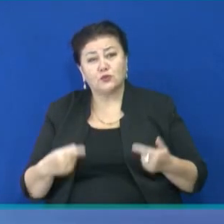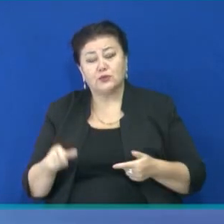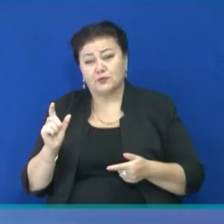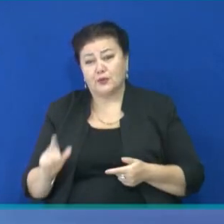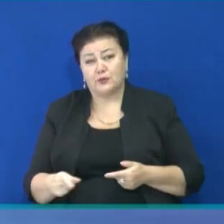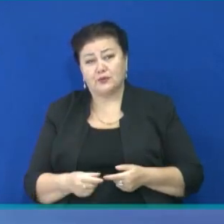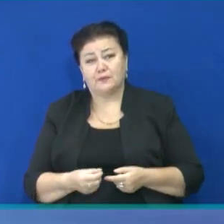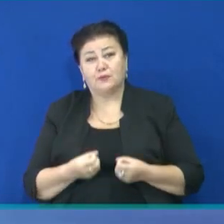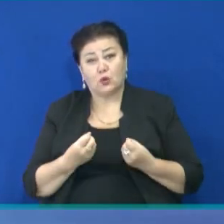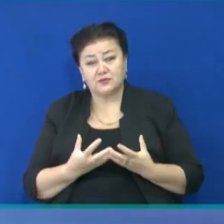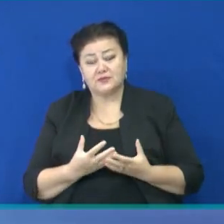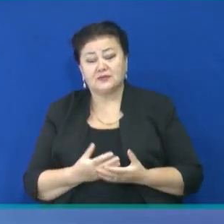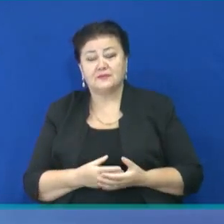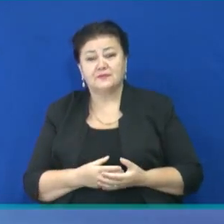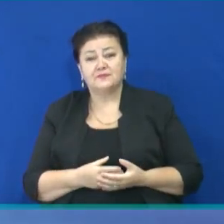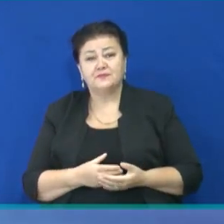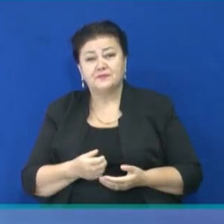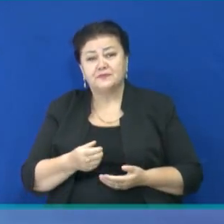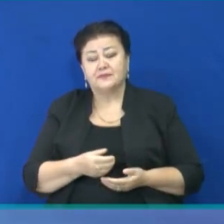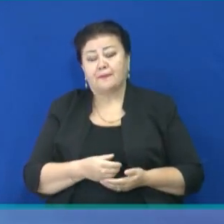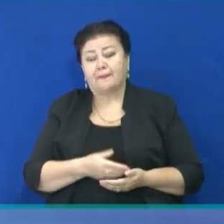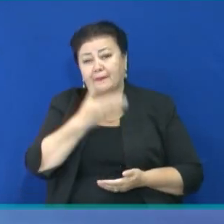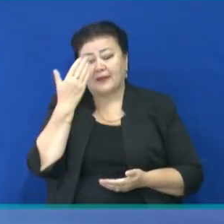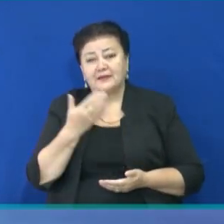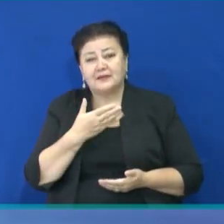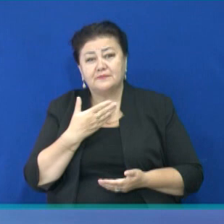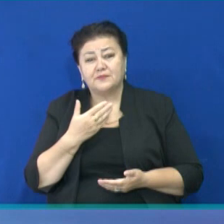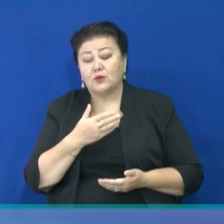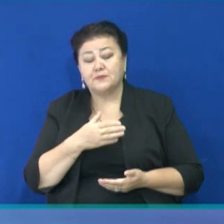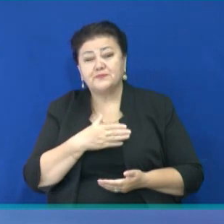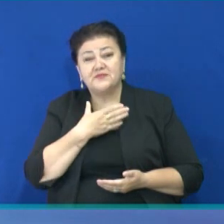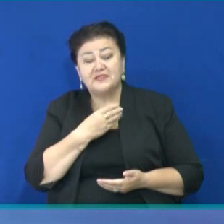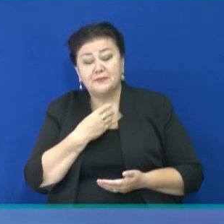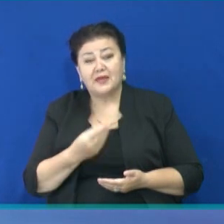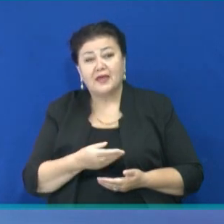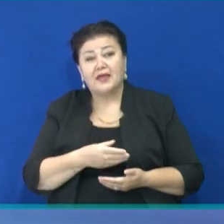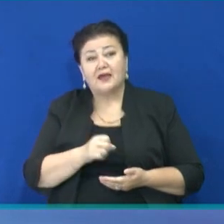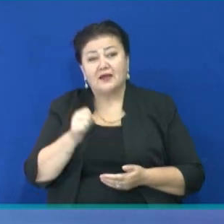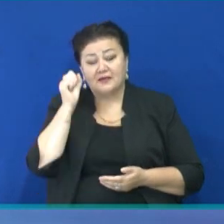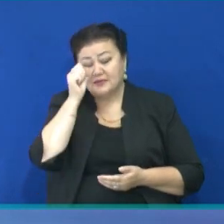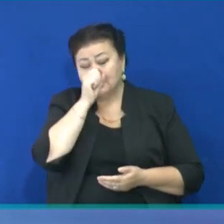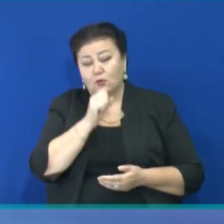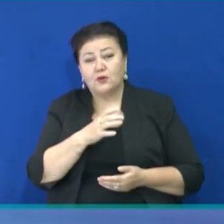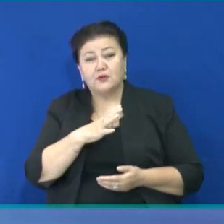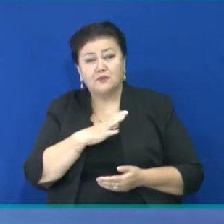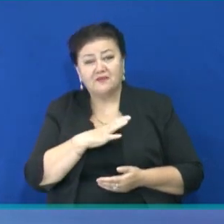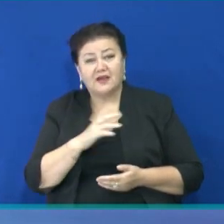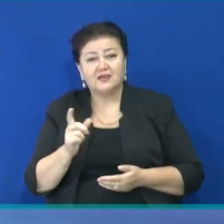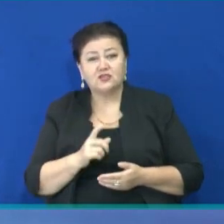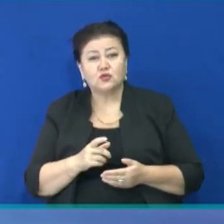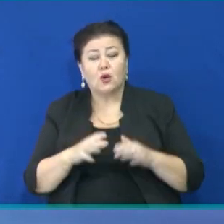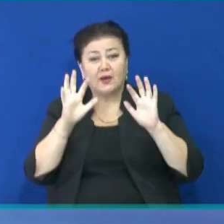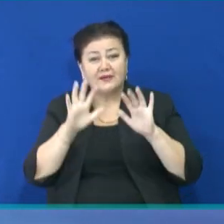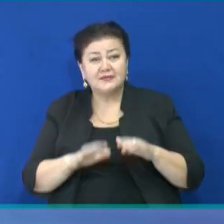телеарнасы. Семейде қыстың күні ағылпа қар қара түске боялатыны жасырын емес. Оған қазандықтардағы